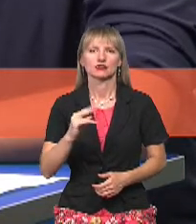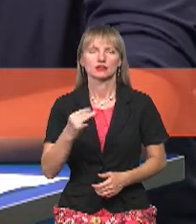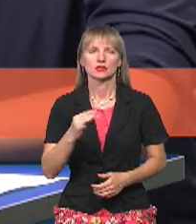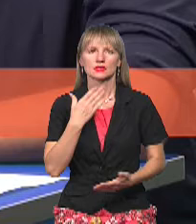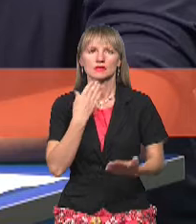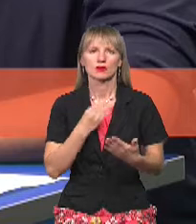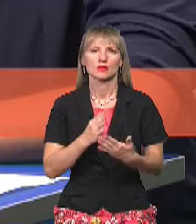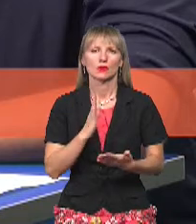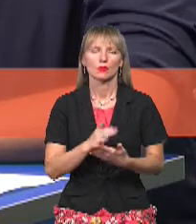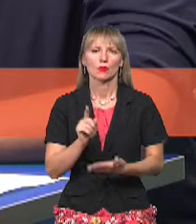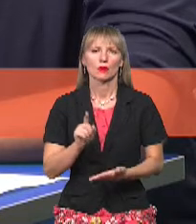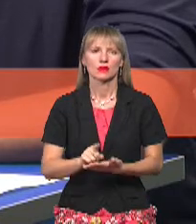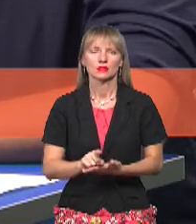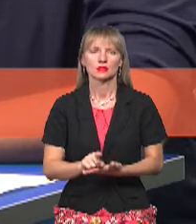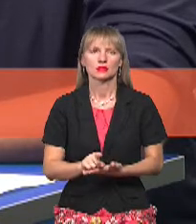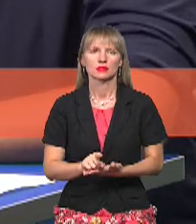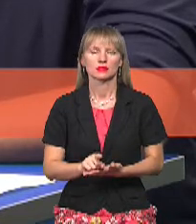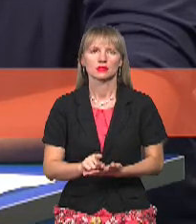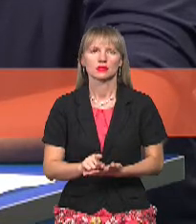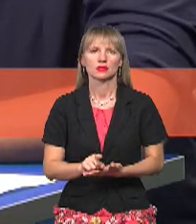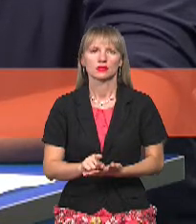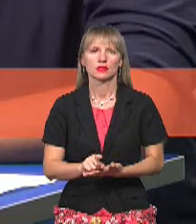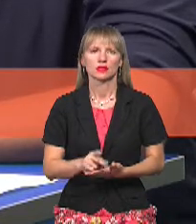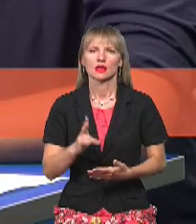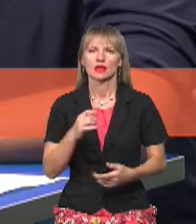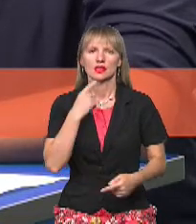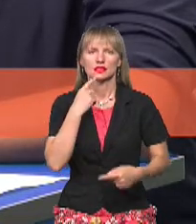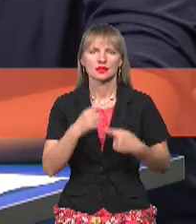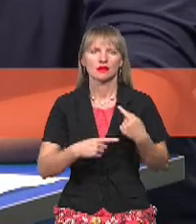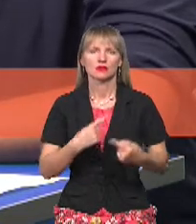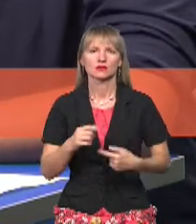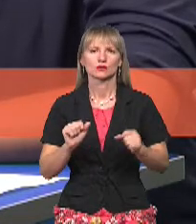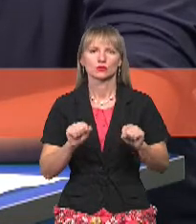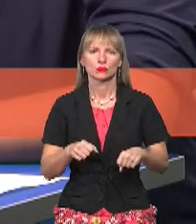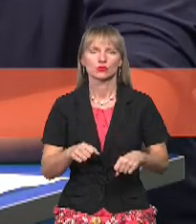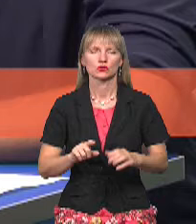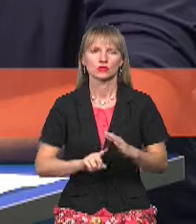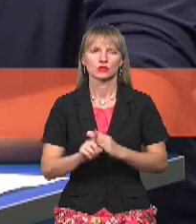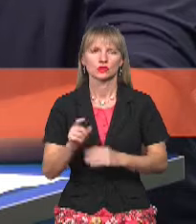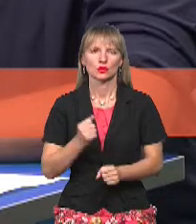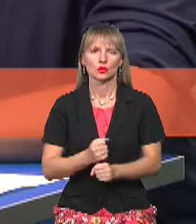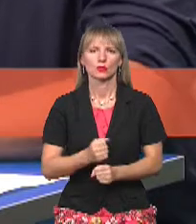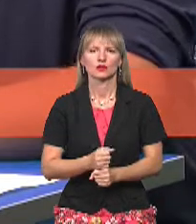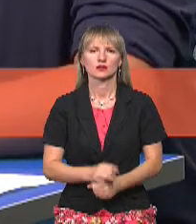своїм прямим непосередственним обов'язанностям не завжди може приступити.